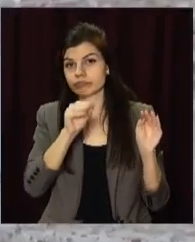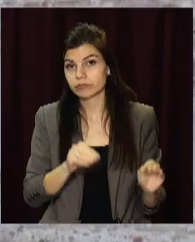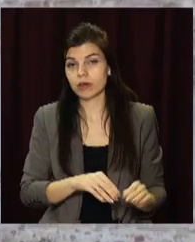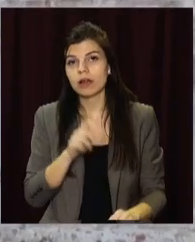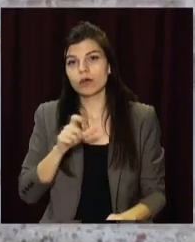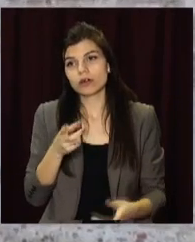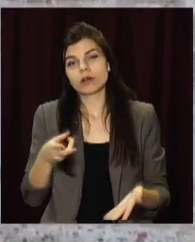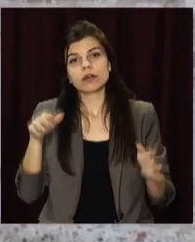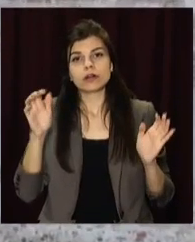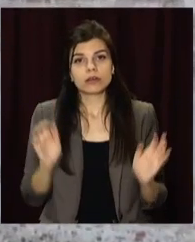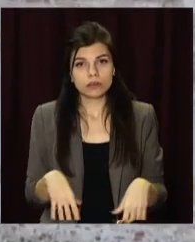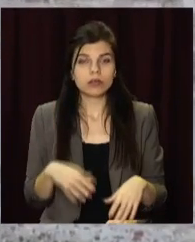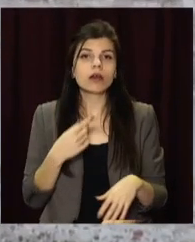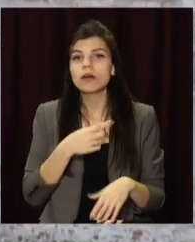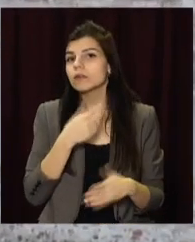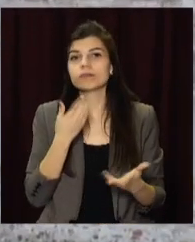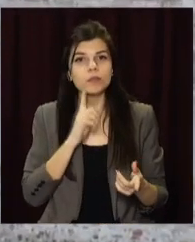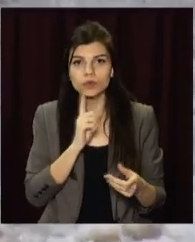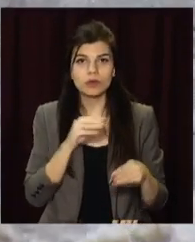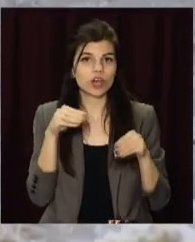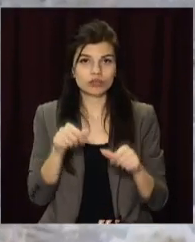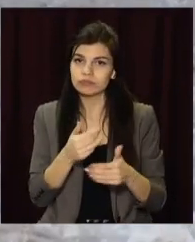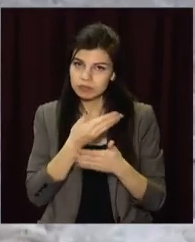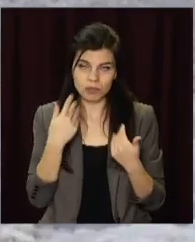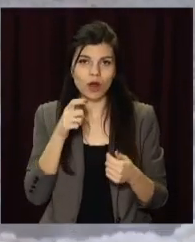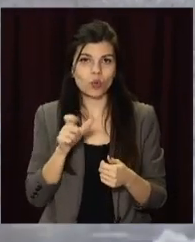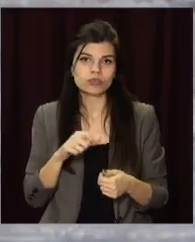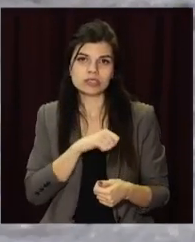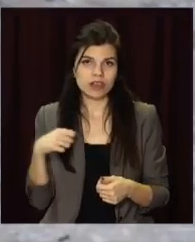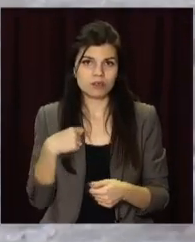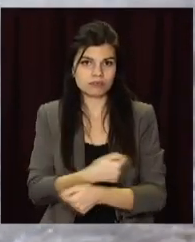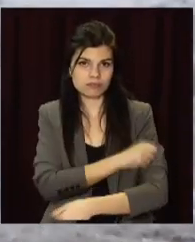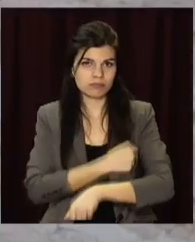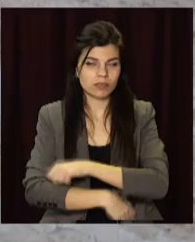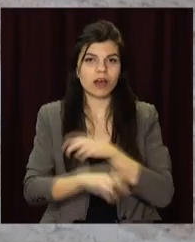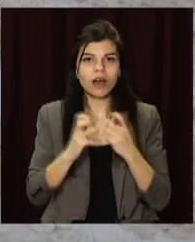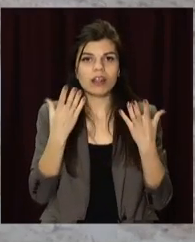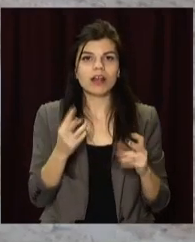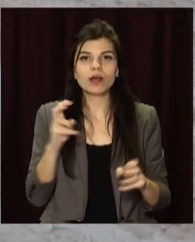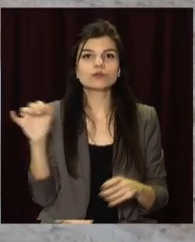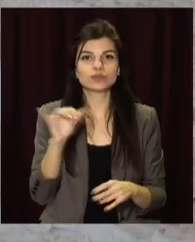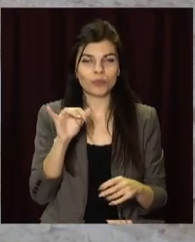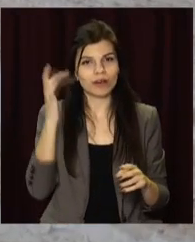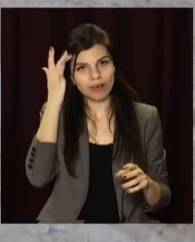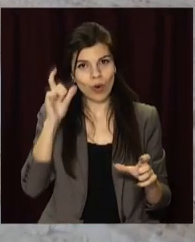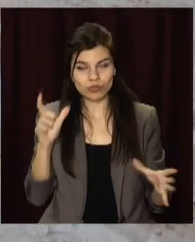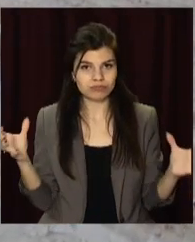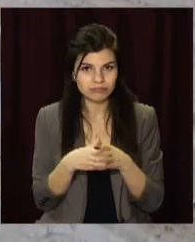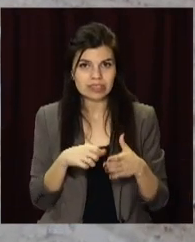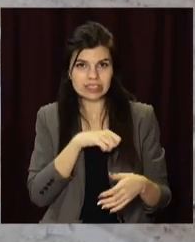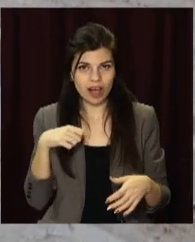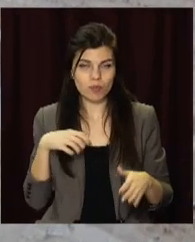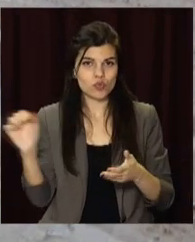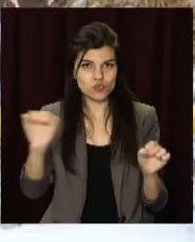за таких умов зітхають люди, розраховувати ми не можуть лише на себе, організовуючи суботники всією вулицею. І